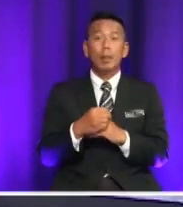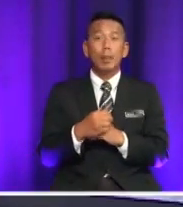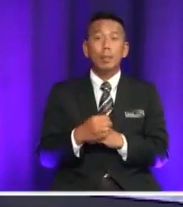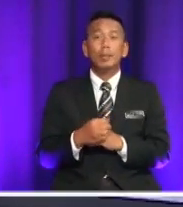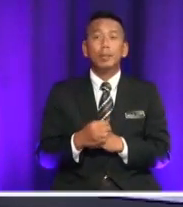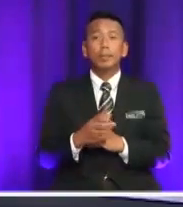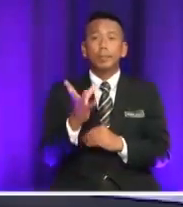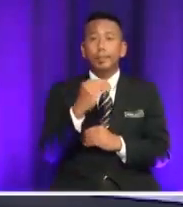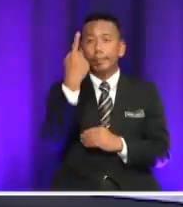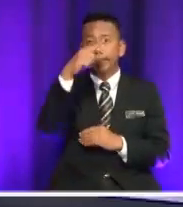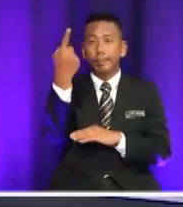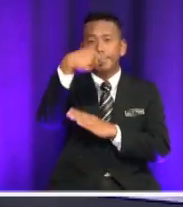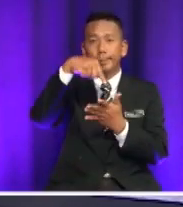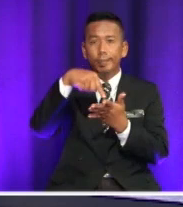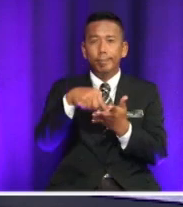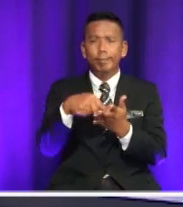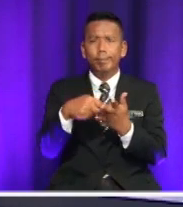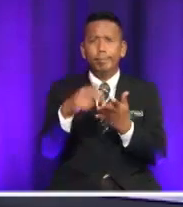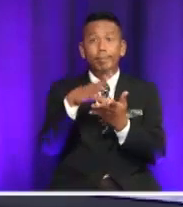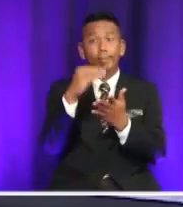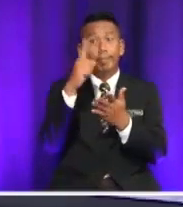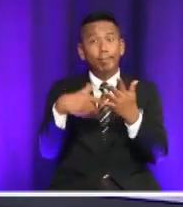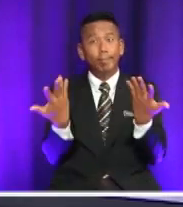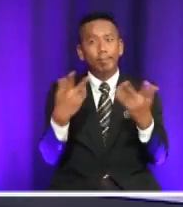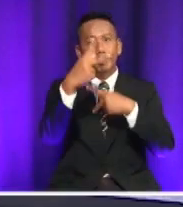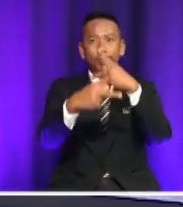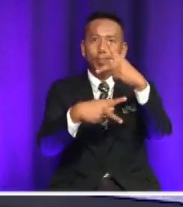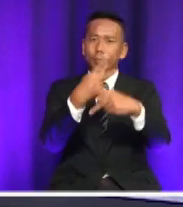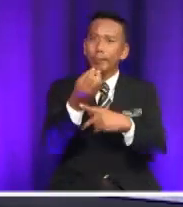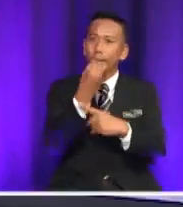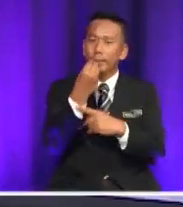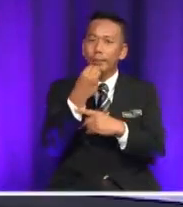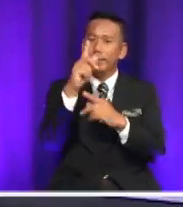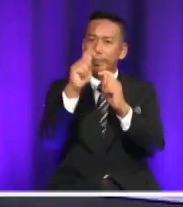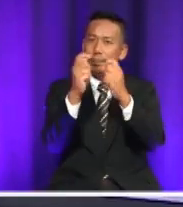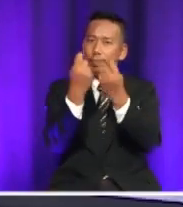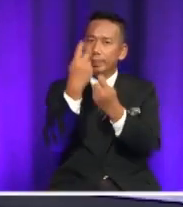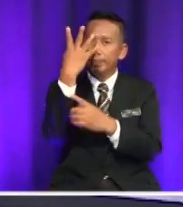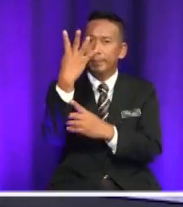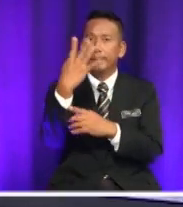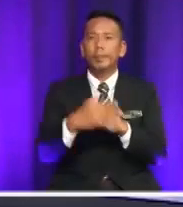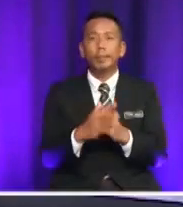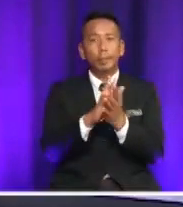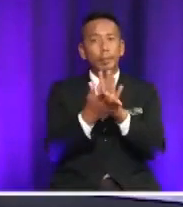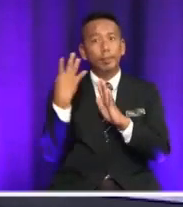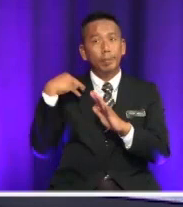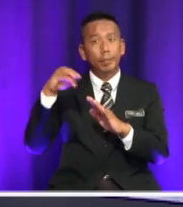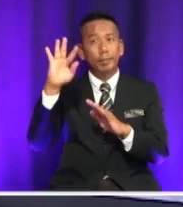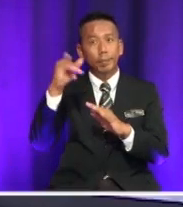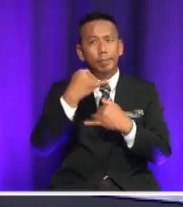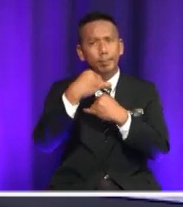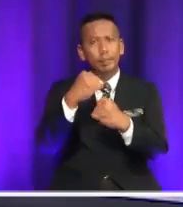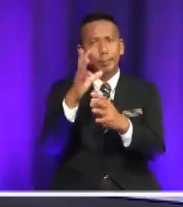dan untuk hari ini mata pelajaran kita adalah pemrosesan makanan tingkatan 4 jadi kepada Michael yang